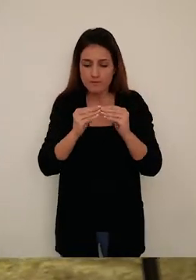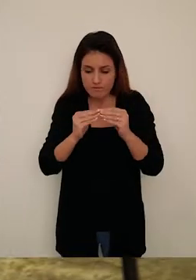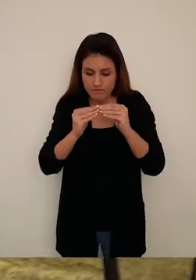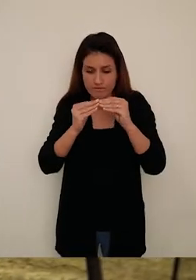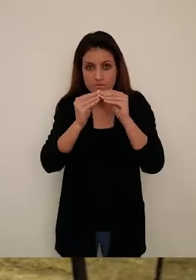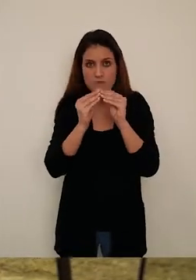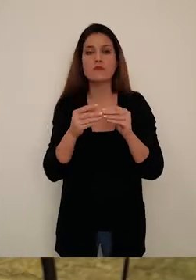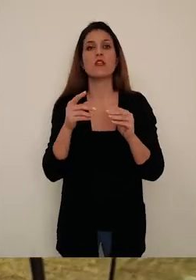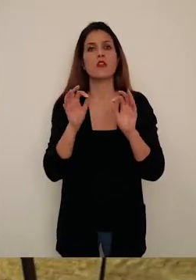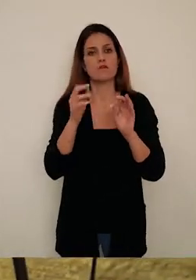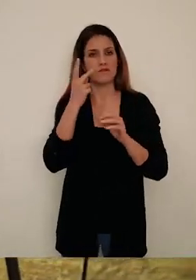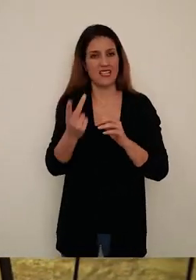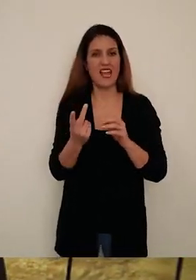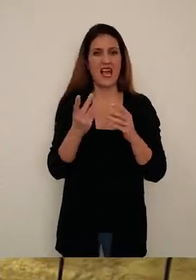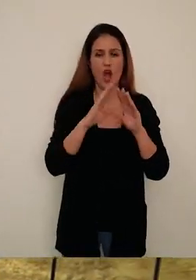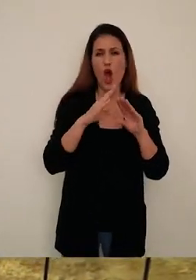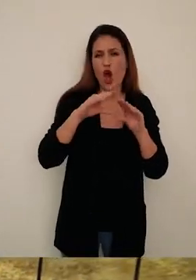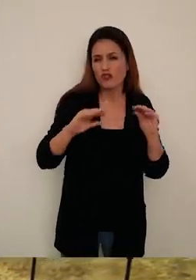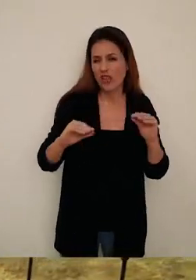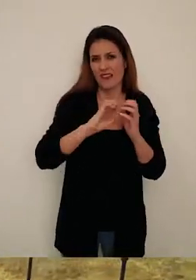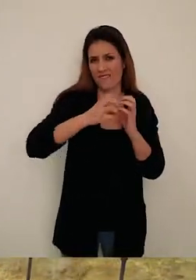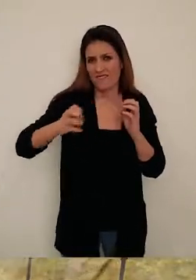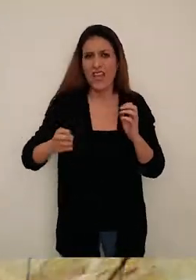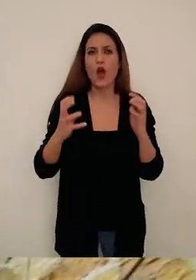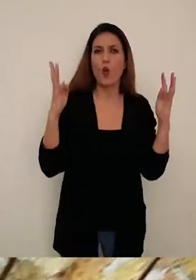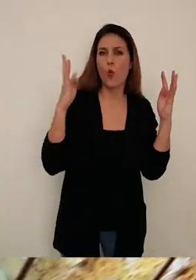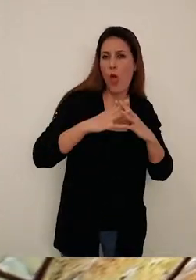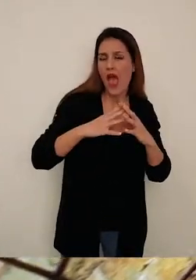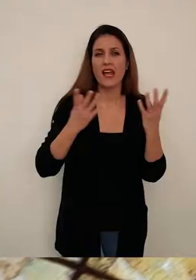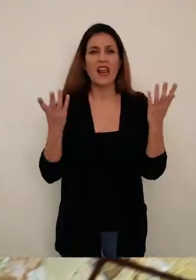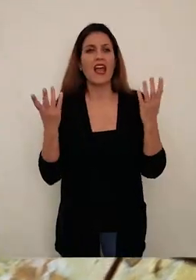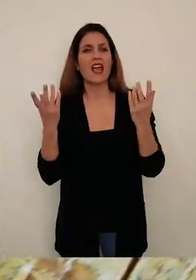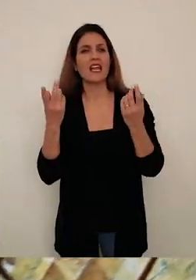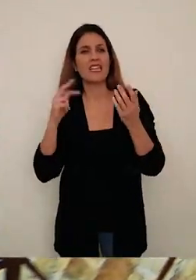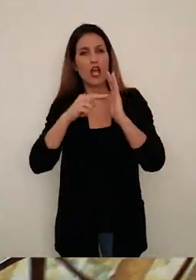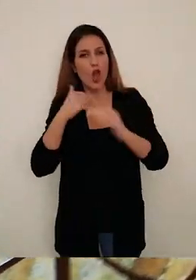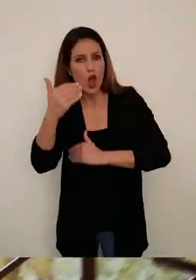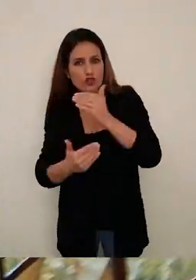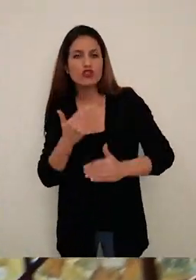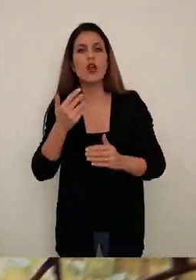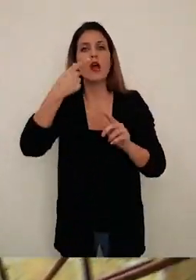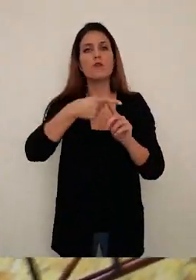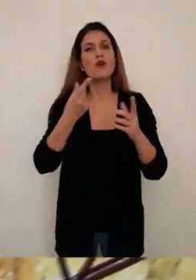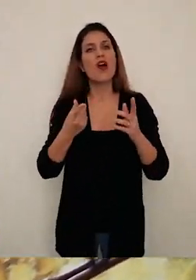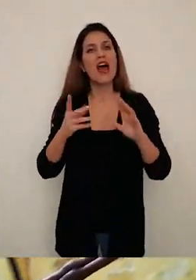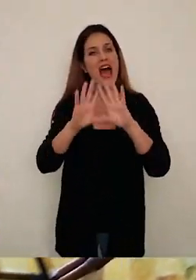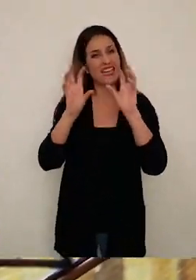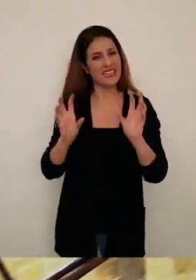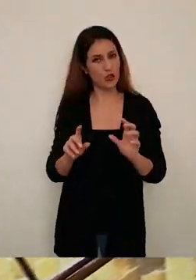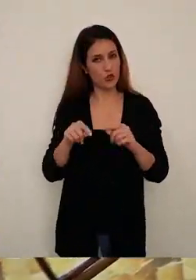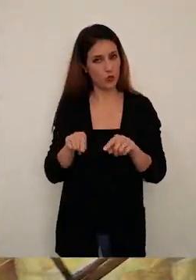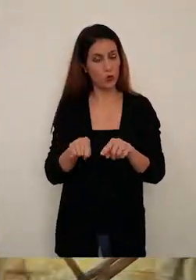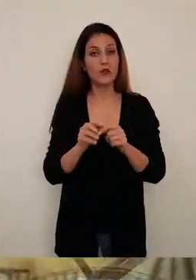Un percorso unico e irripetibile tra macchine della guerra, della tecnologia, dell'architettura.